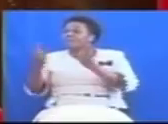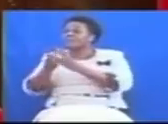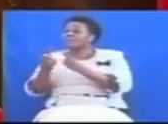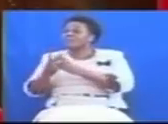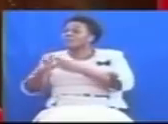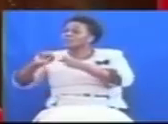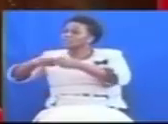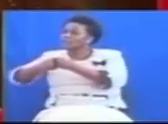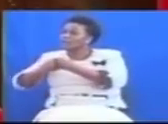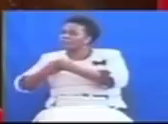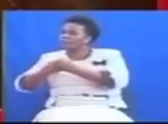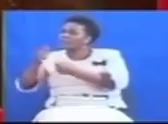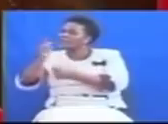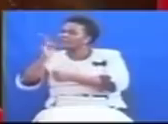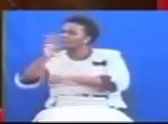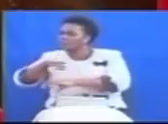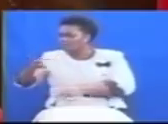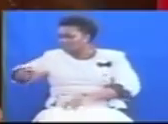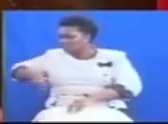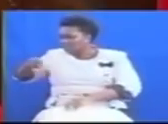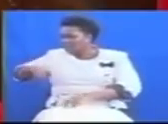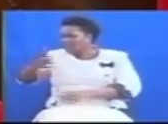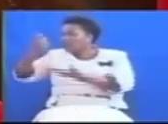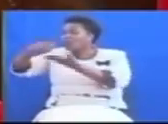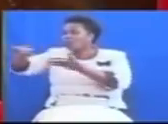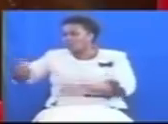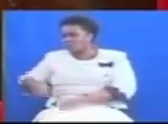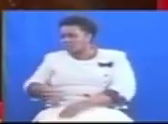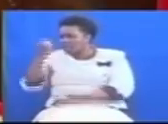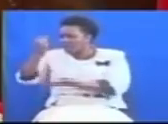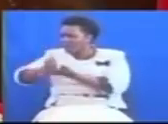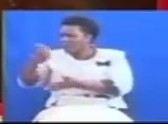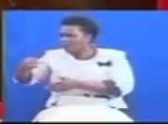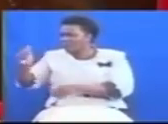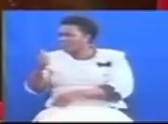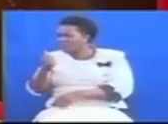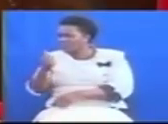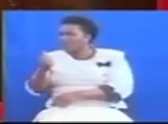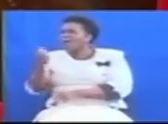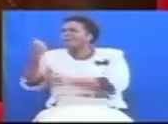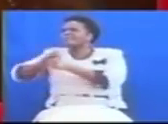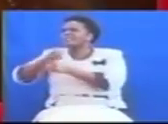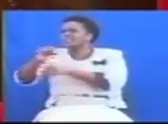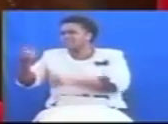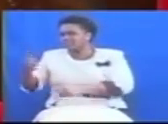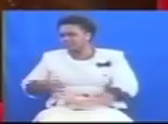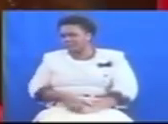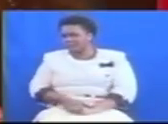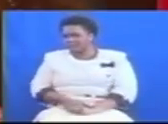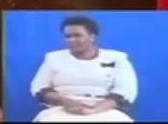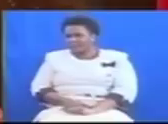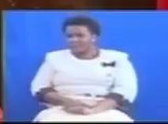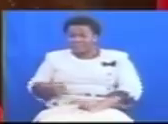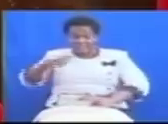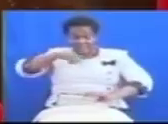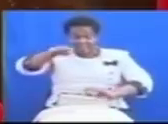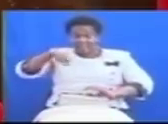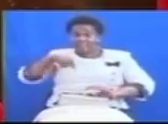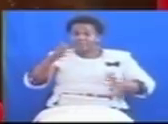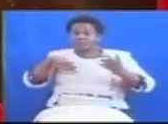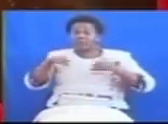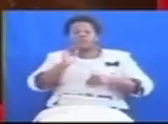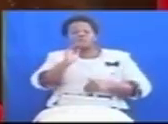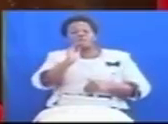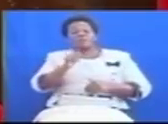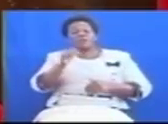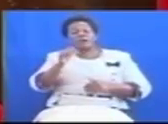pale ameamua mwenyewe kwa anavyoona afanye jambo. Sasa tunachosema sisi kwa wananchi wa pande zote